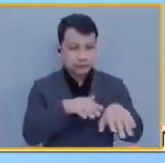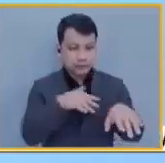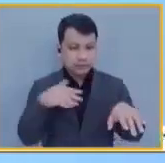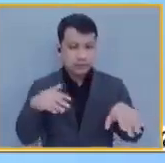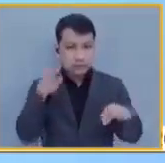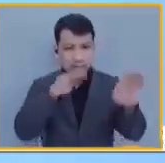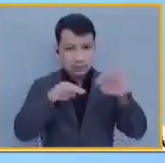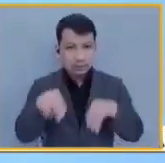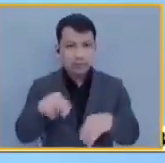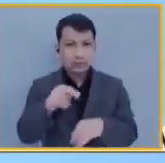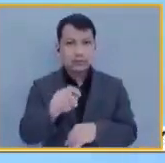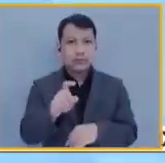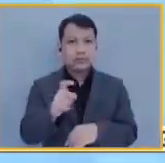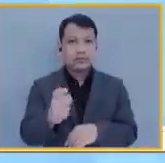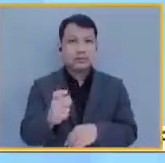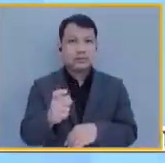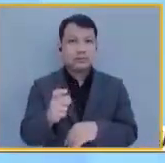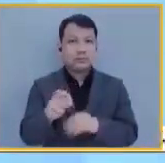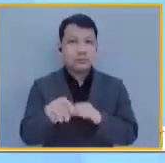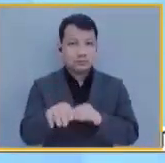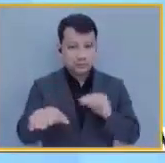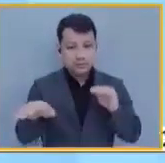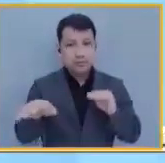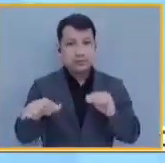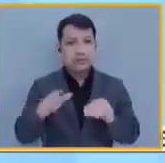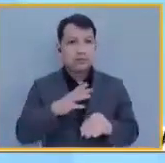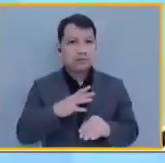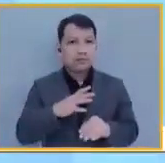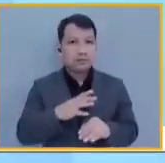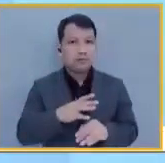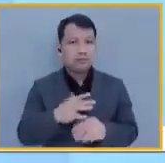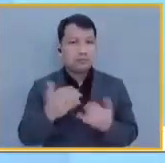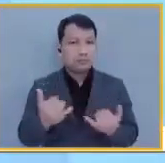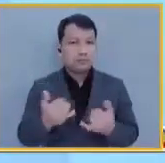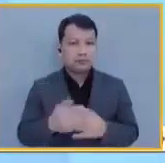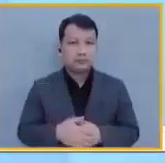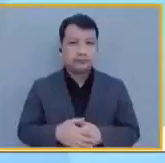yung daloy nga ng trapiko ay magaan pa naman ngayong umaga. Audrey?